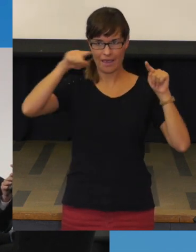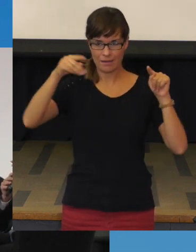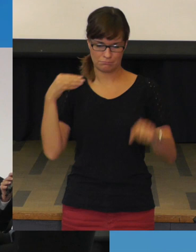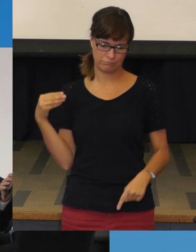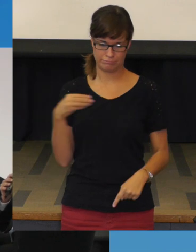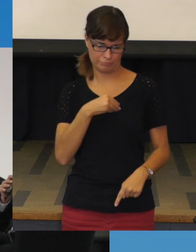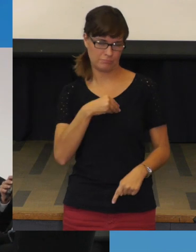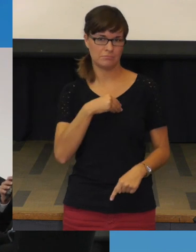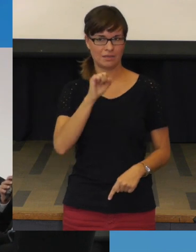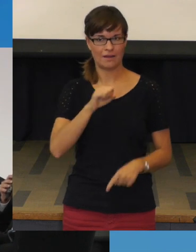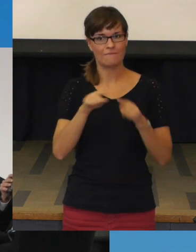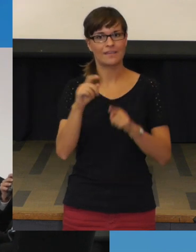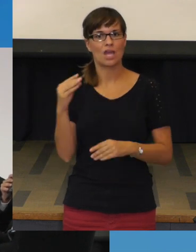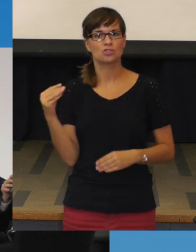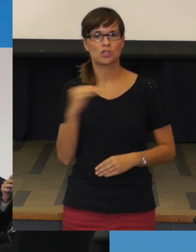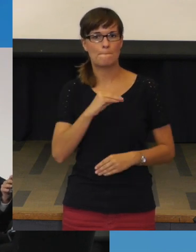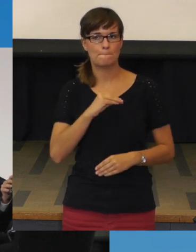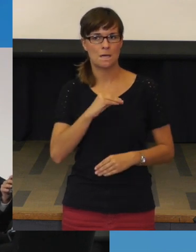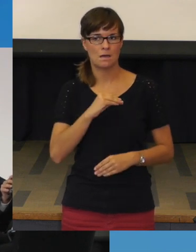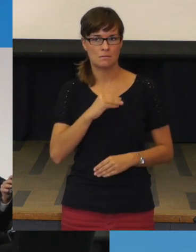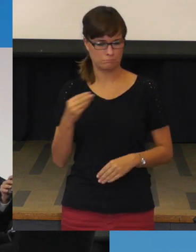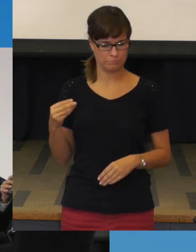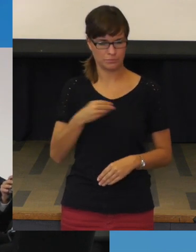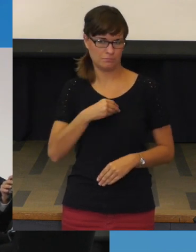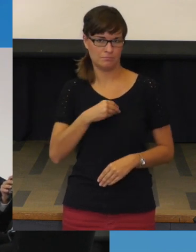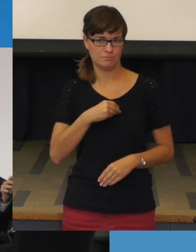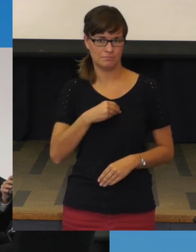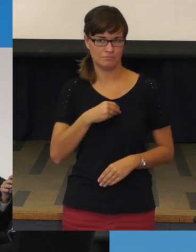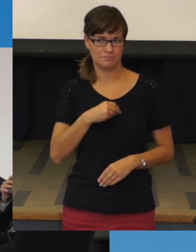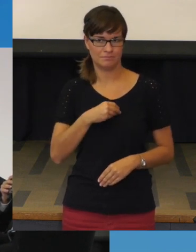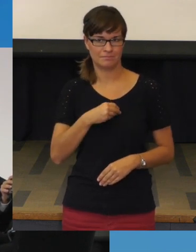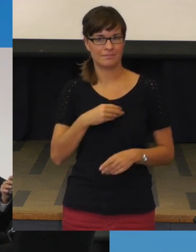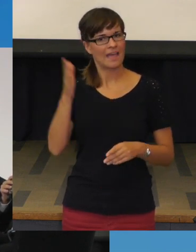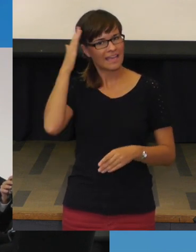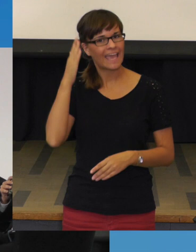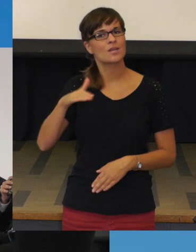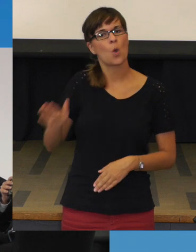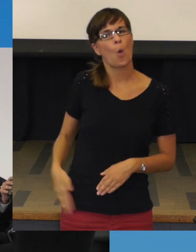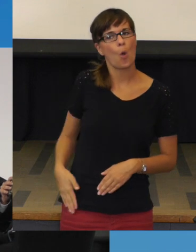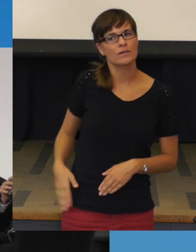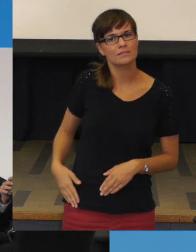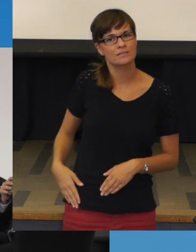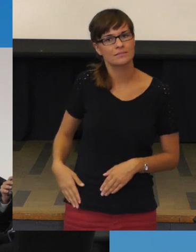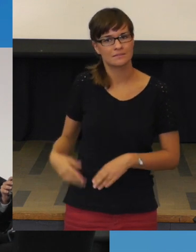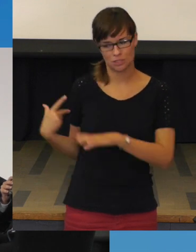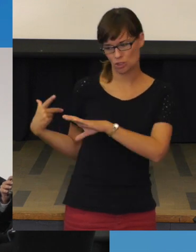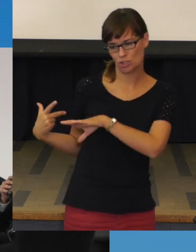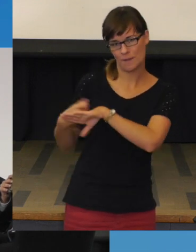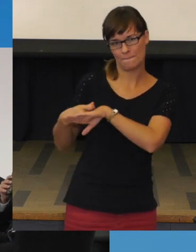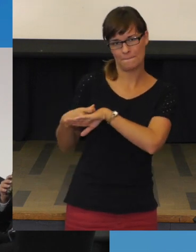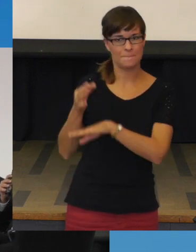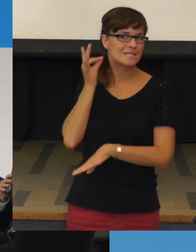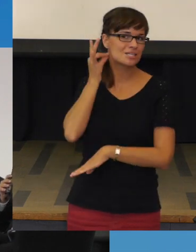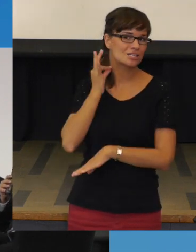mal, wie so ein Chip, ich sage jetzt mal überspitzt formuliert, wie man die Hunde chippt. Das ist also etwas, was man unter die Haut schießen